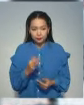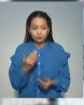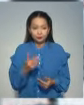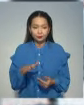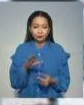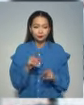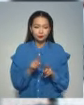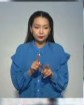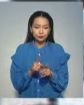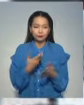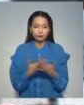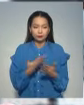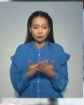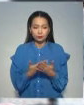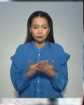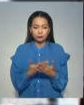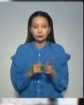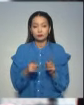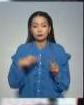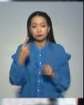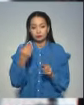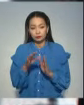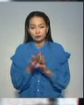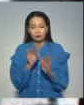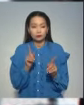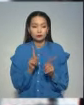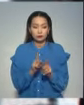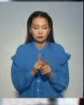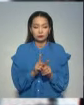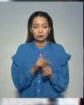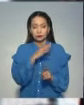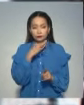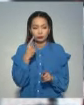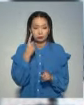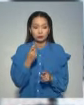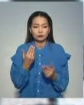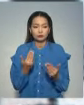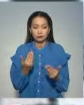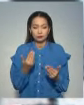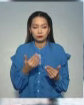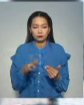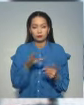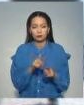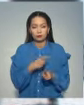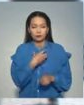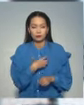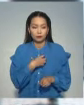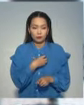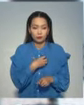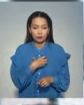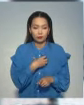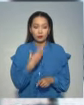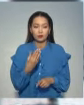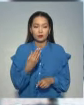осы егерде келесі жұма сайлау бола ма десе қатысам деген берілген екен. Ал маңызды